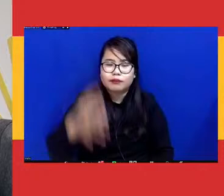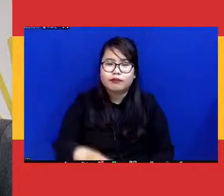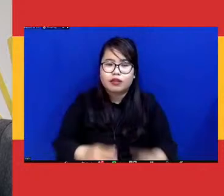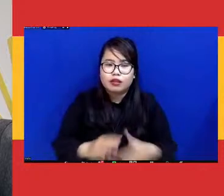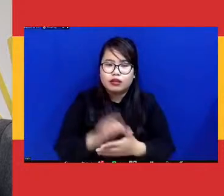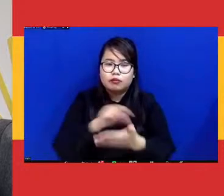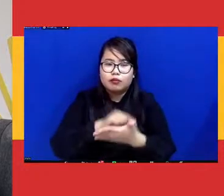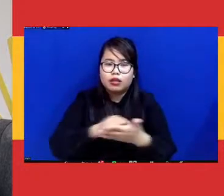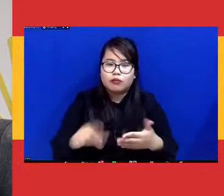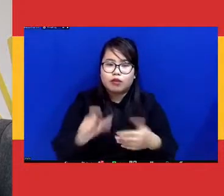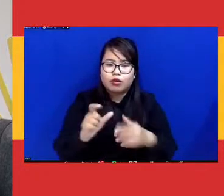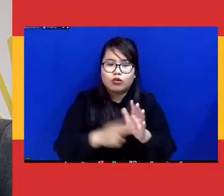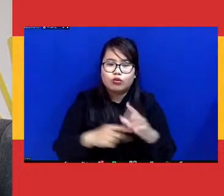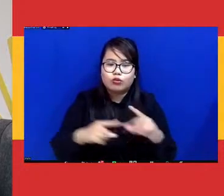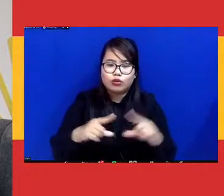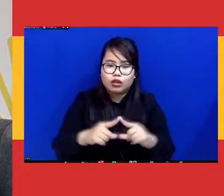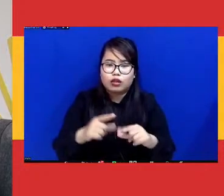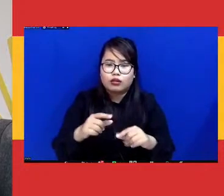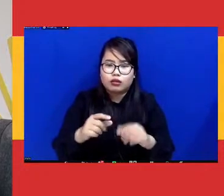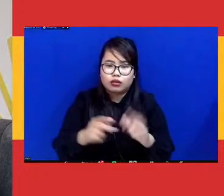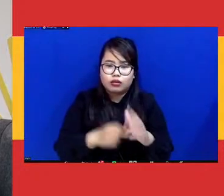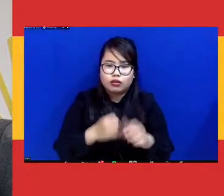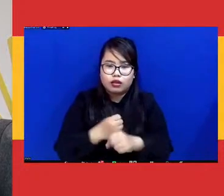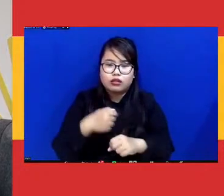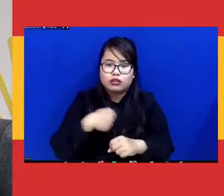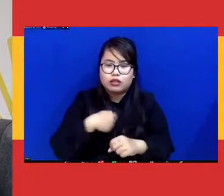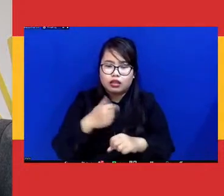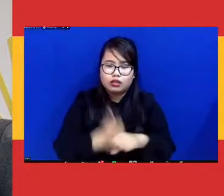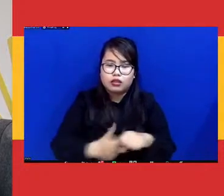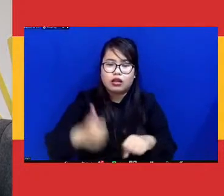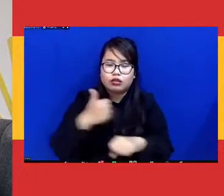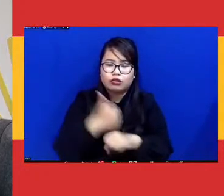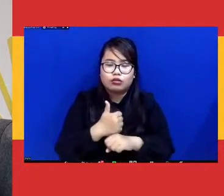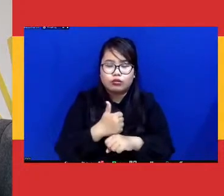is Unang Mulkan. I'm the director of the SDG Center at